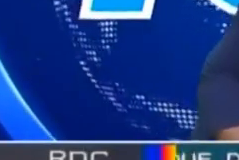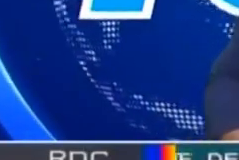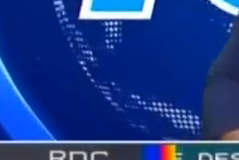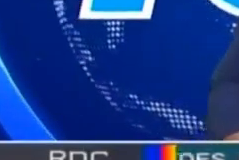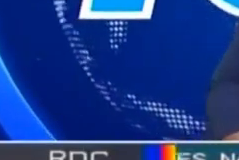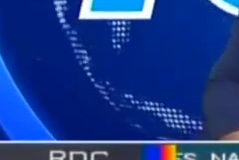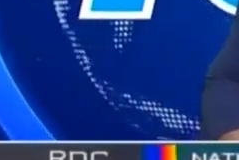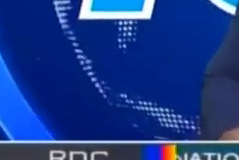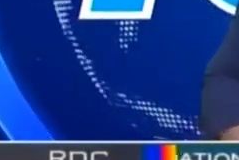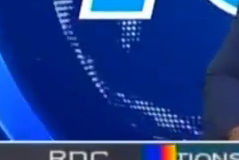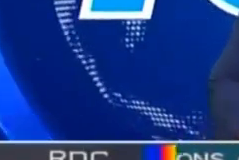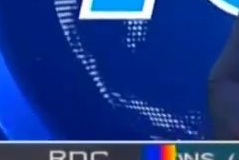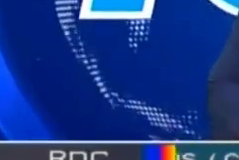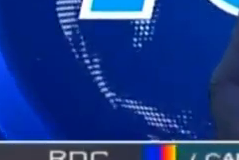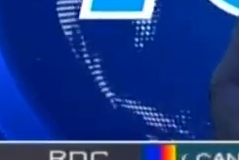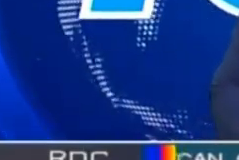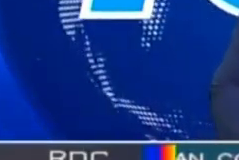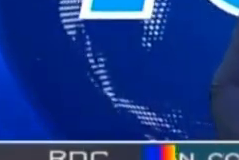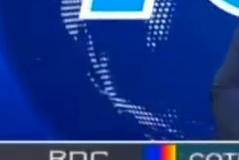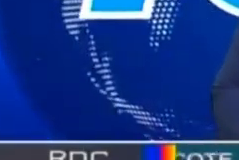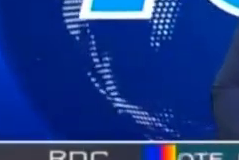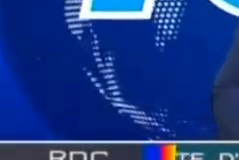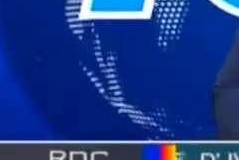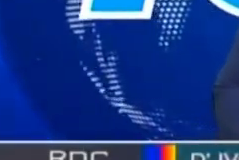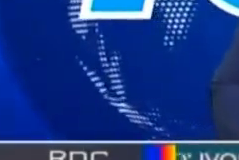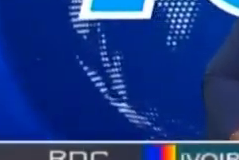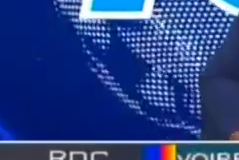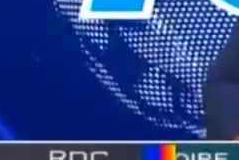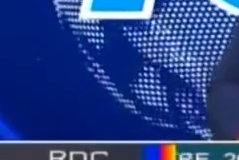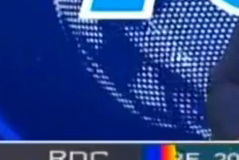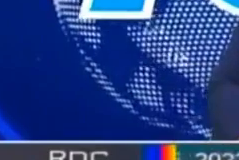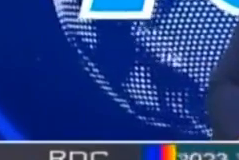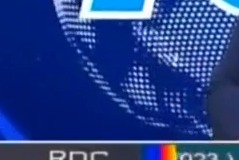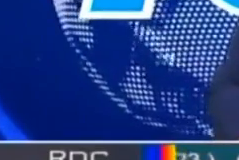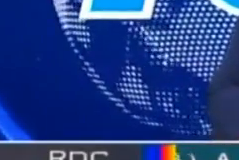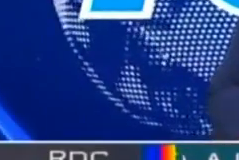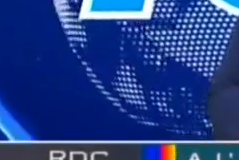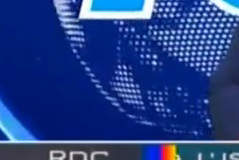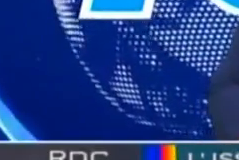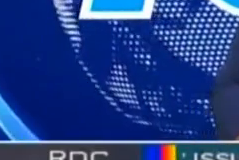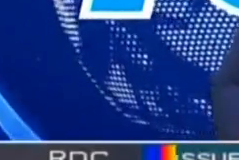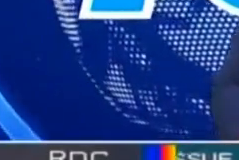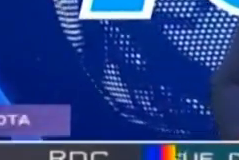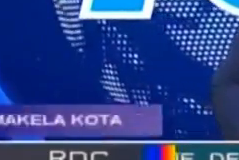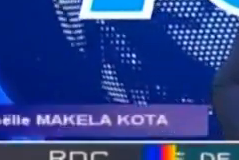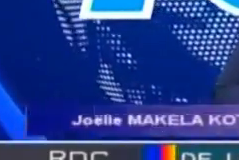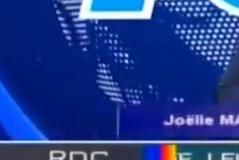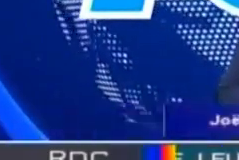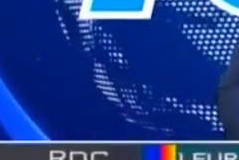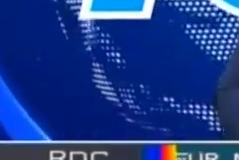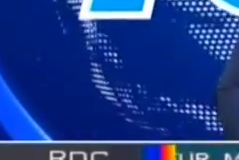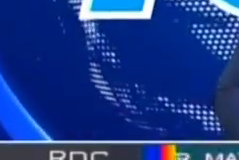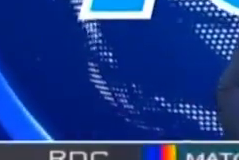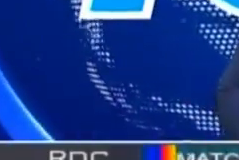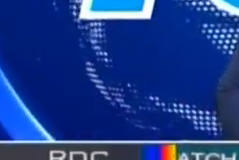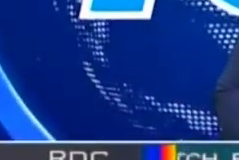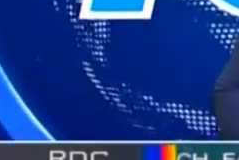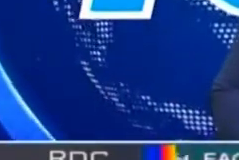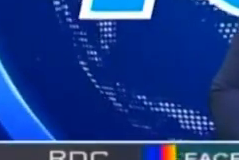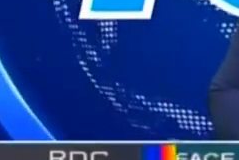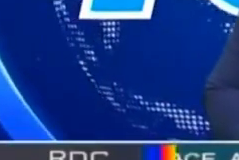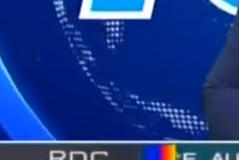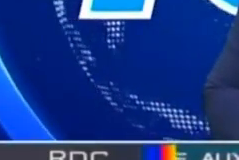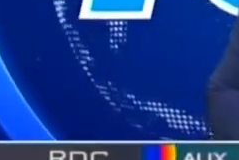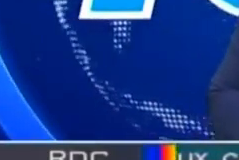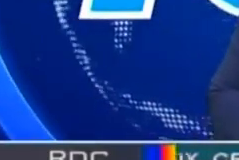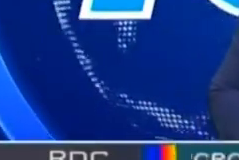la RTNC. Congo Airways a annoncé récemment la suspension de tous ses vols. Soucieux de la relance de cette entreprise de